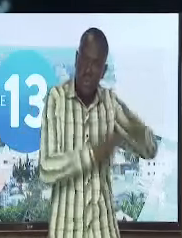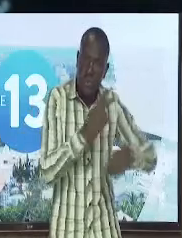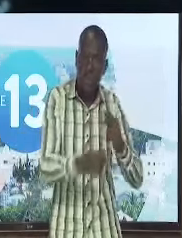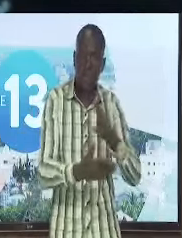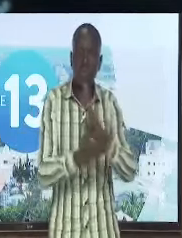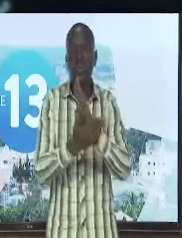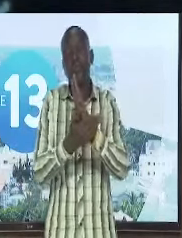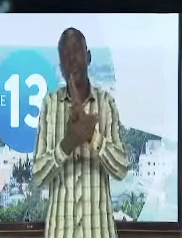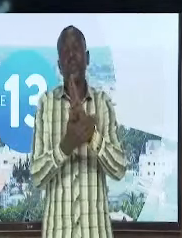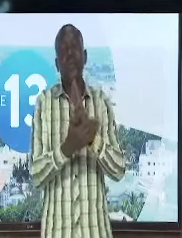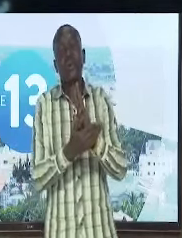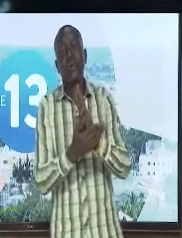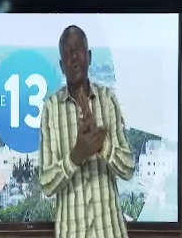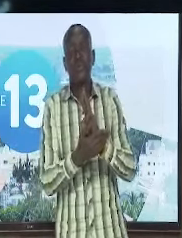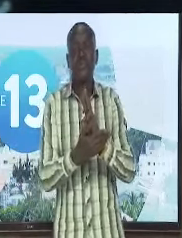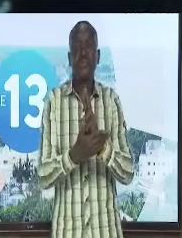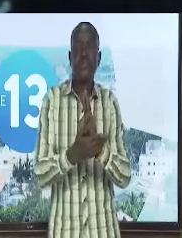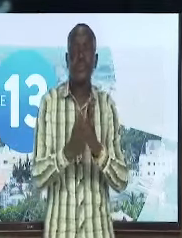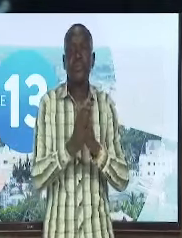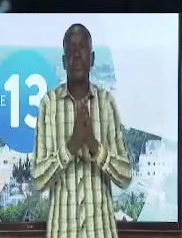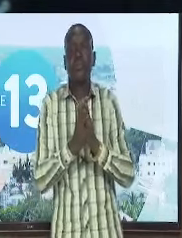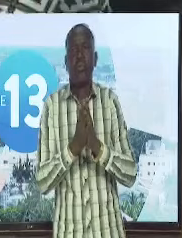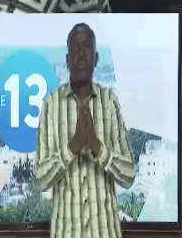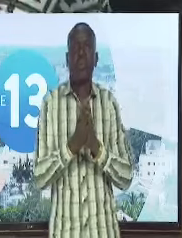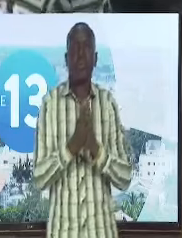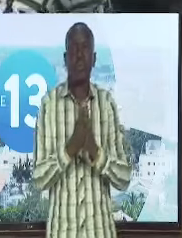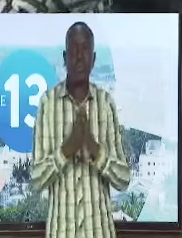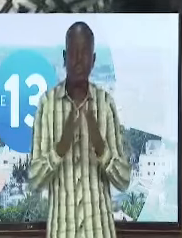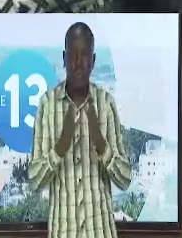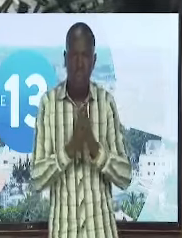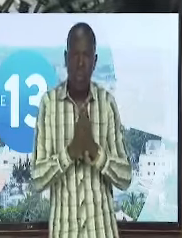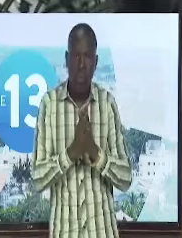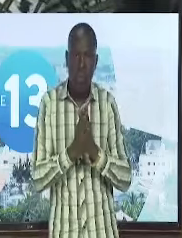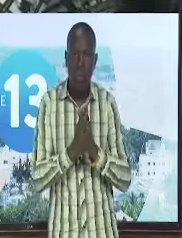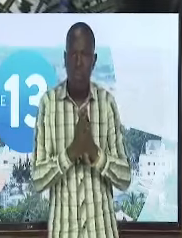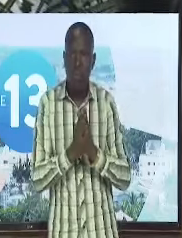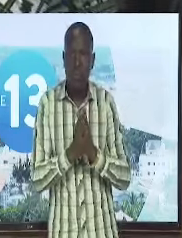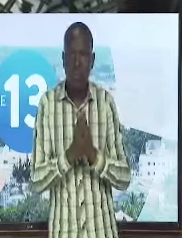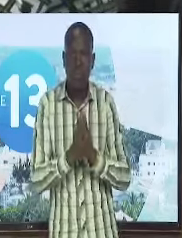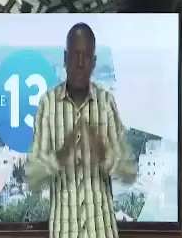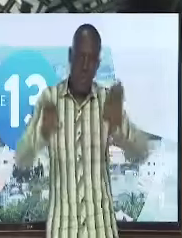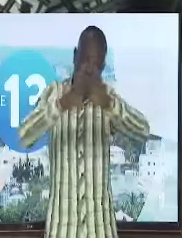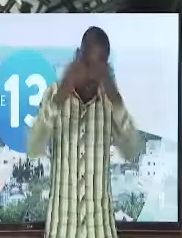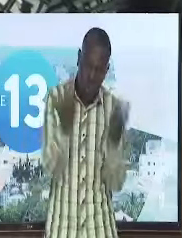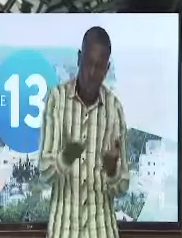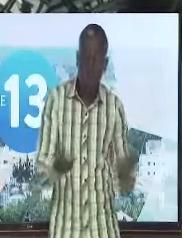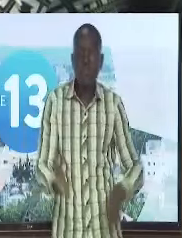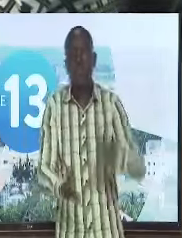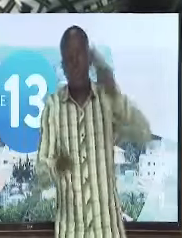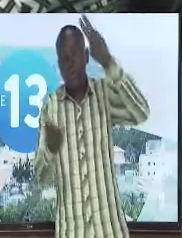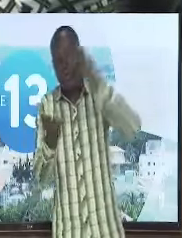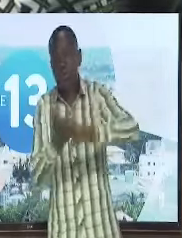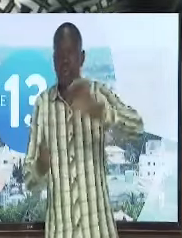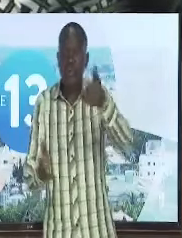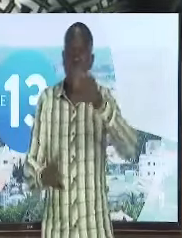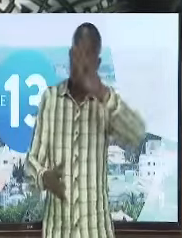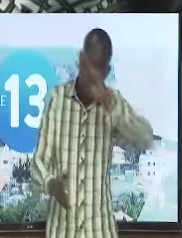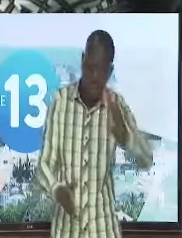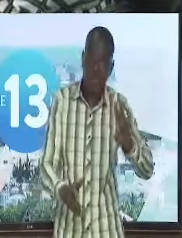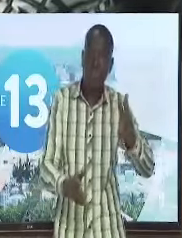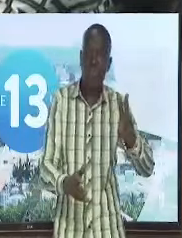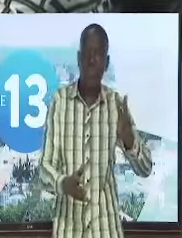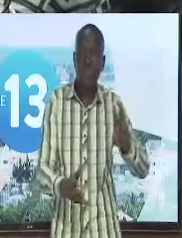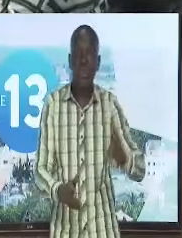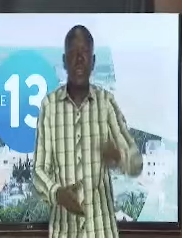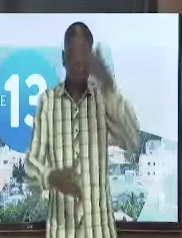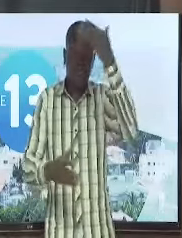Nongba Kouda, Fanta Ouattara, Inyar Kitida. Lancé en 2016 avec pour cible les enfants